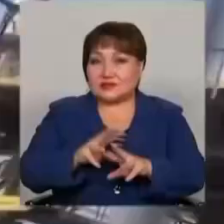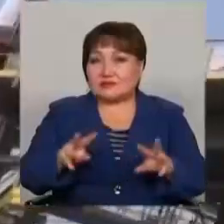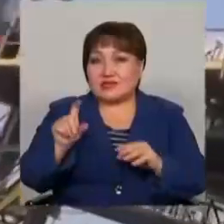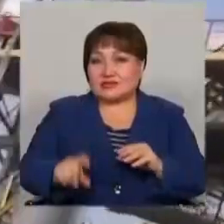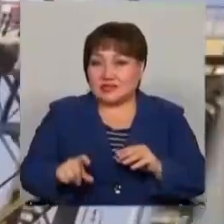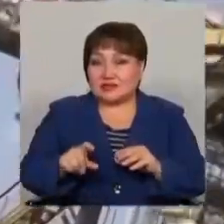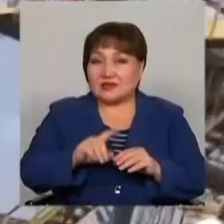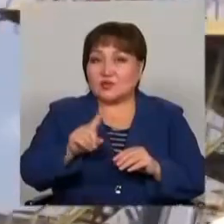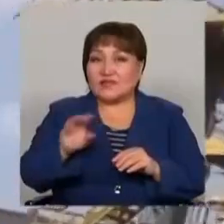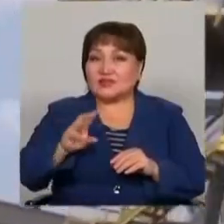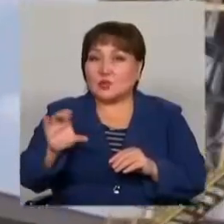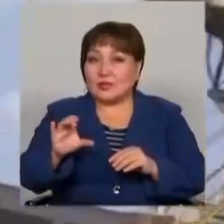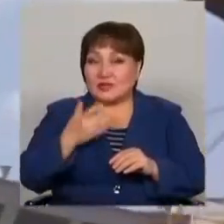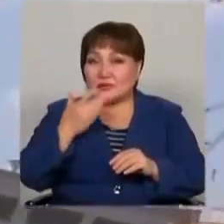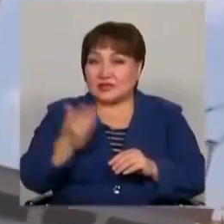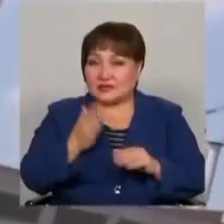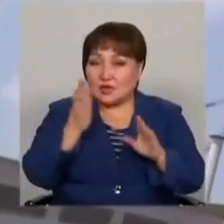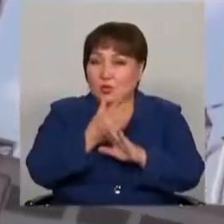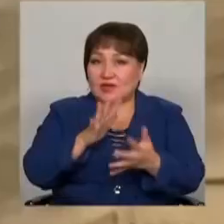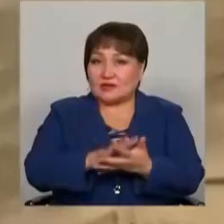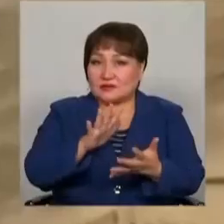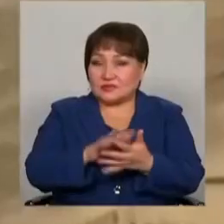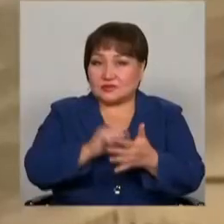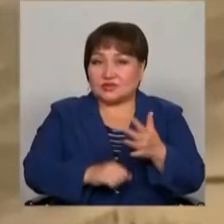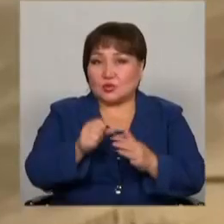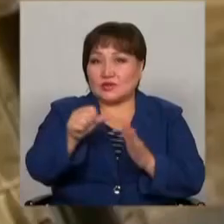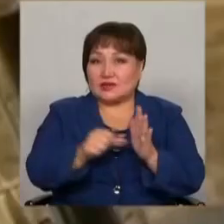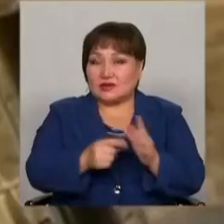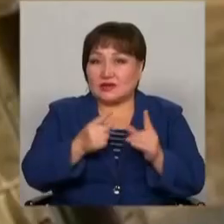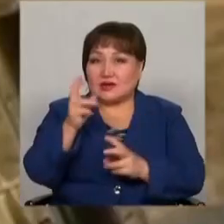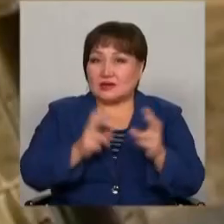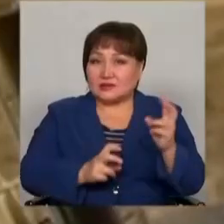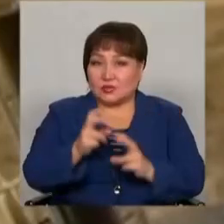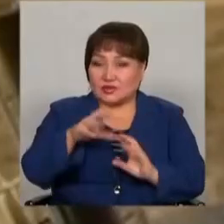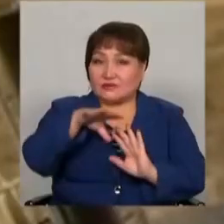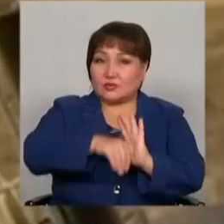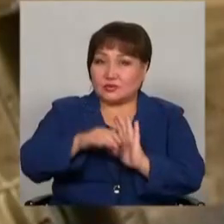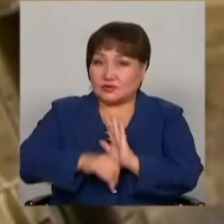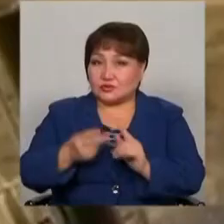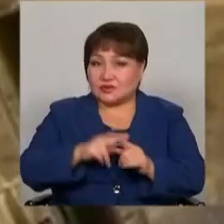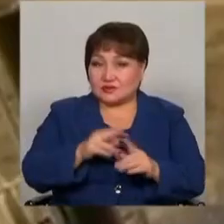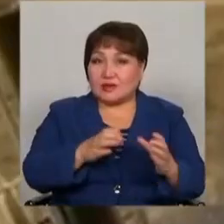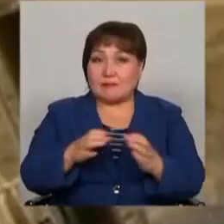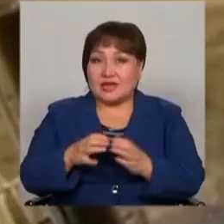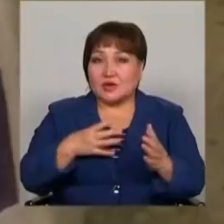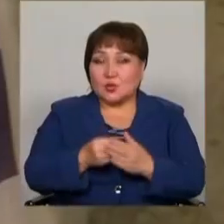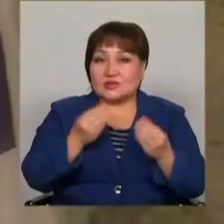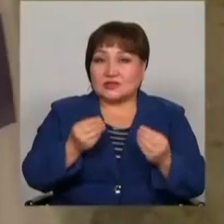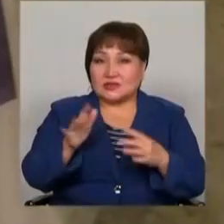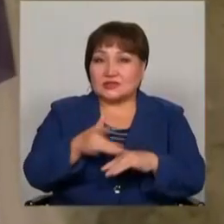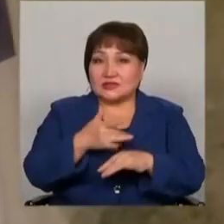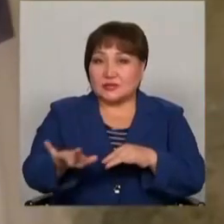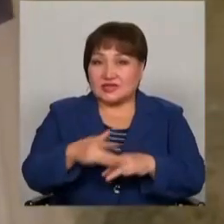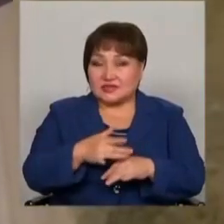мәлімдеді. Ауаның ластануына себепші 16 ірі кәсіпорын бар. Сондықтан компаниялар өз қаражаттары есебінен зиянды